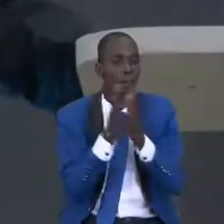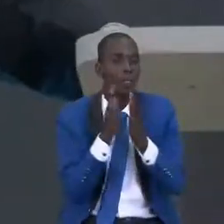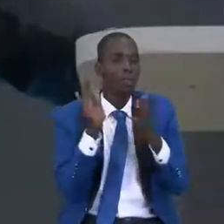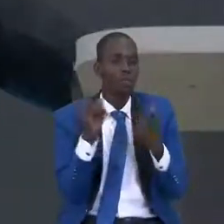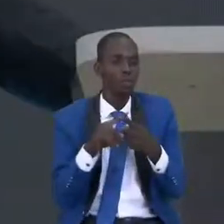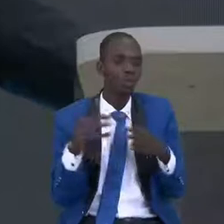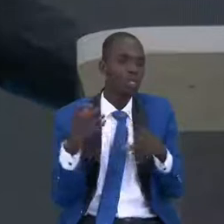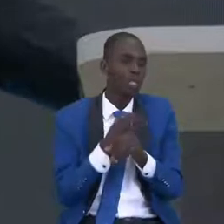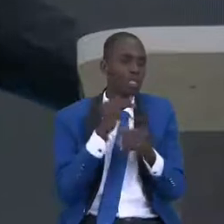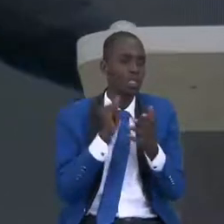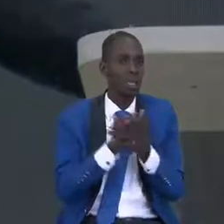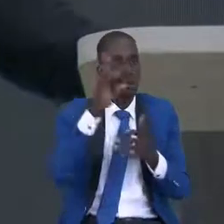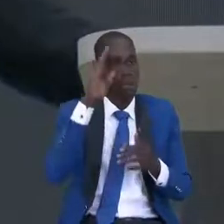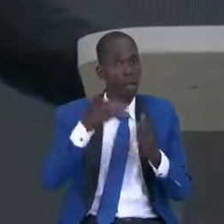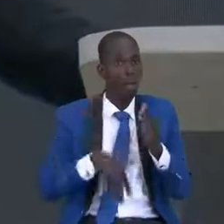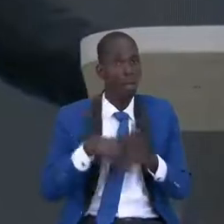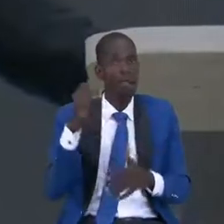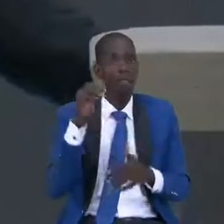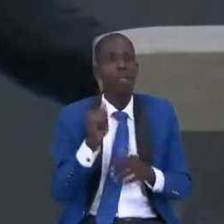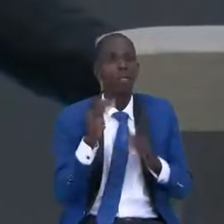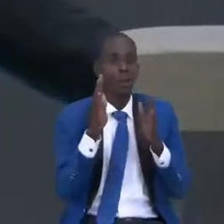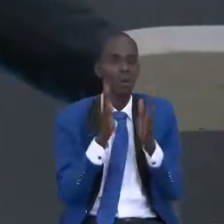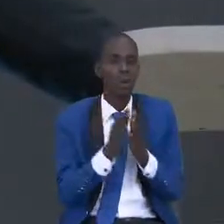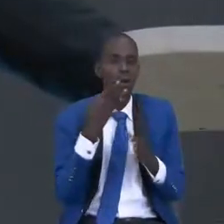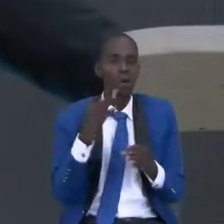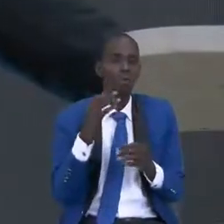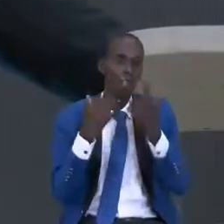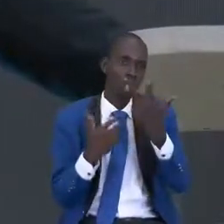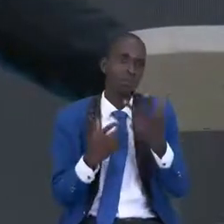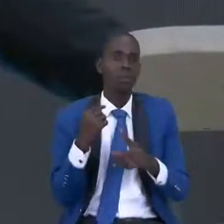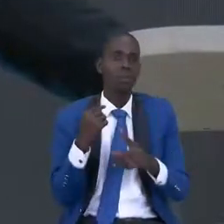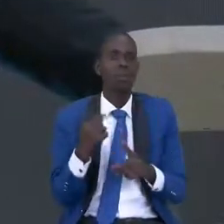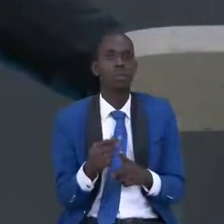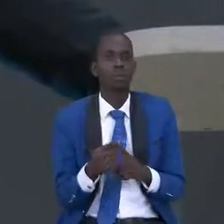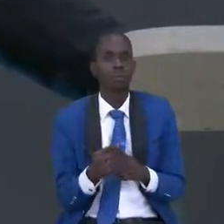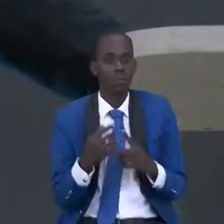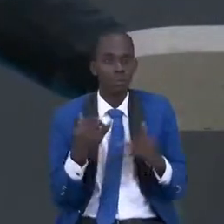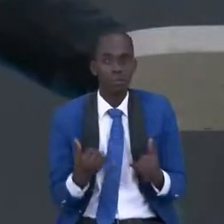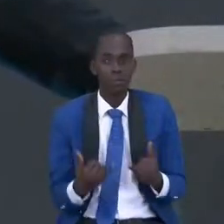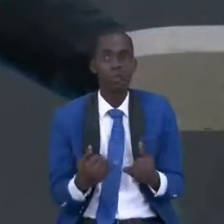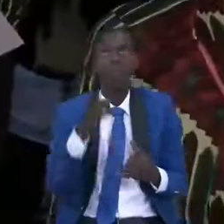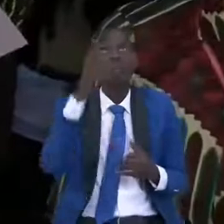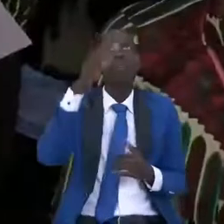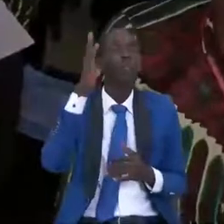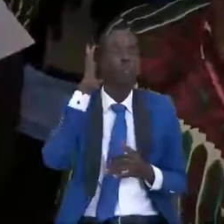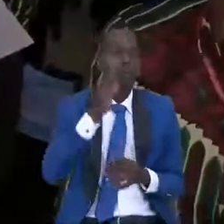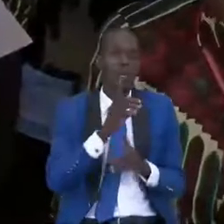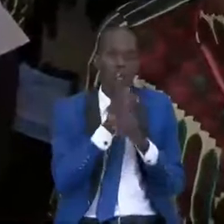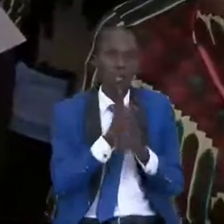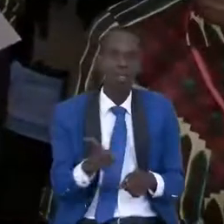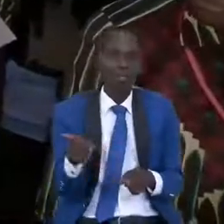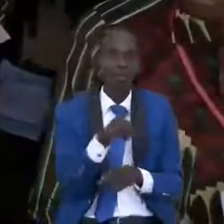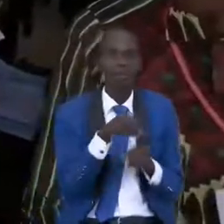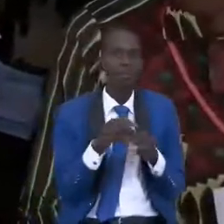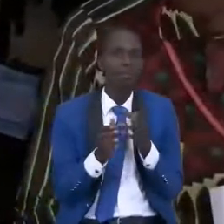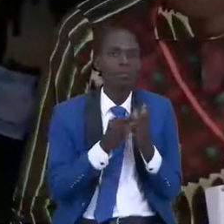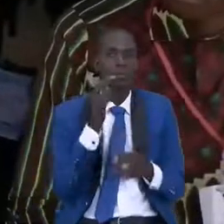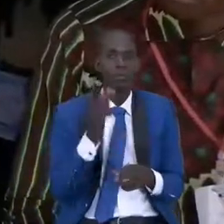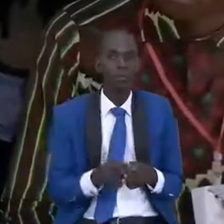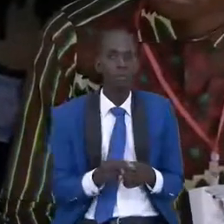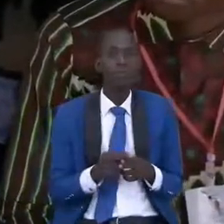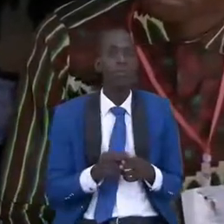sortir. C'est la prière de trois mots. Aujourd'hui, Dieu va exaucer.